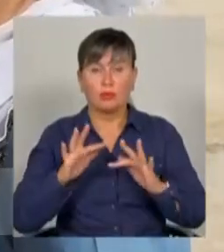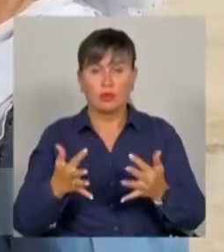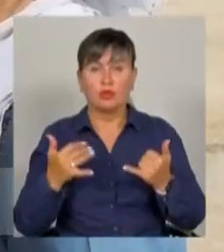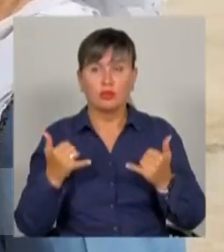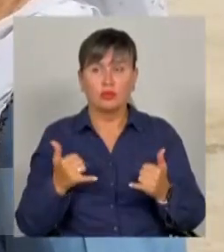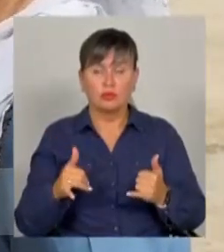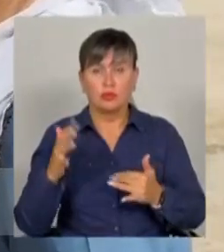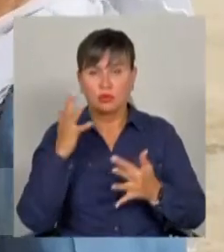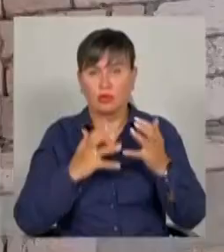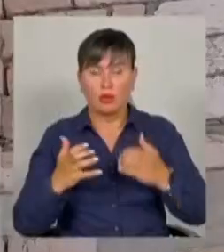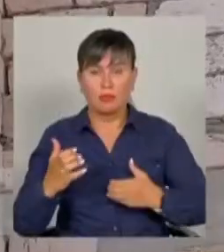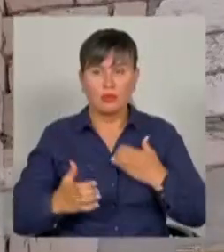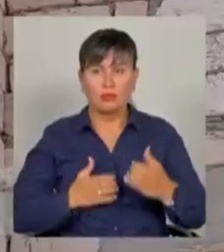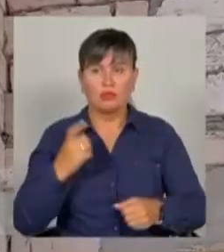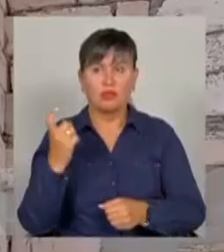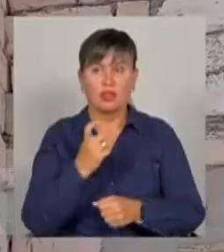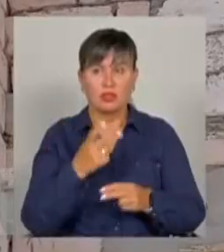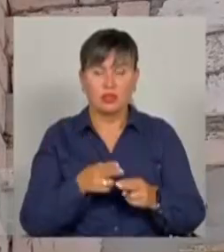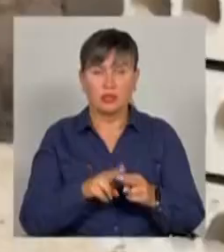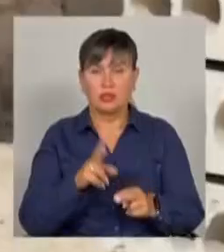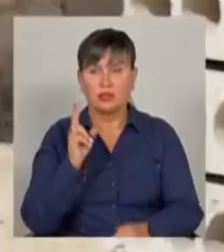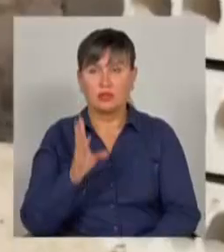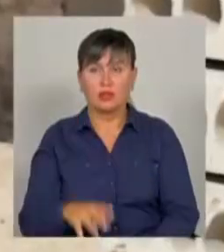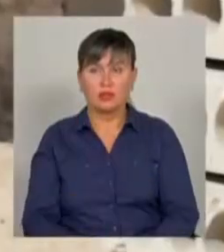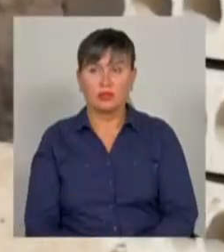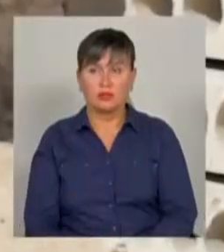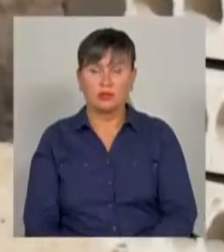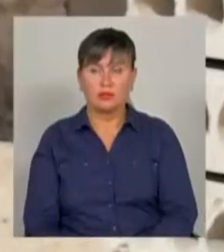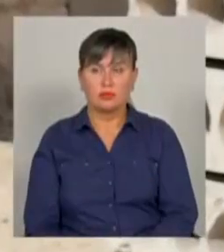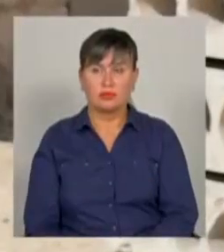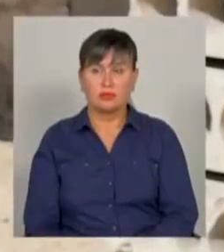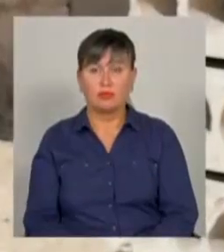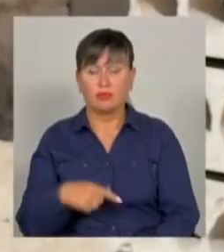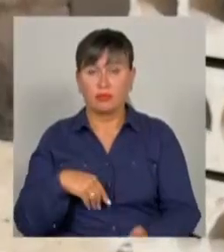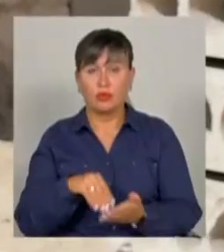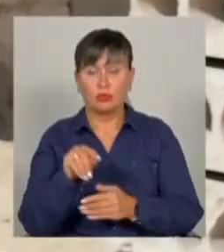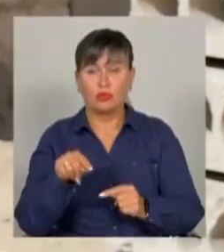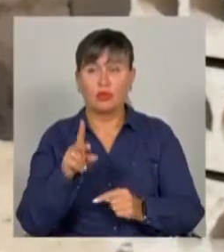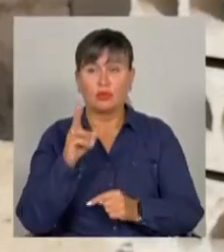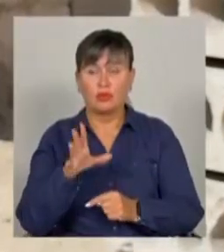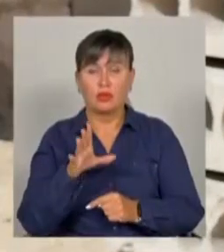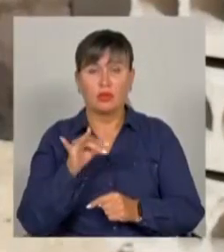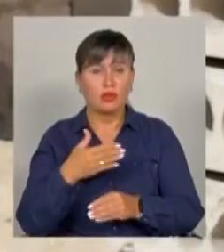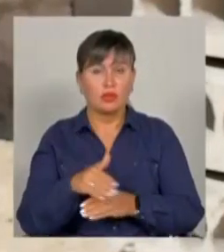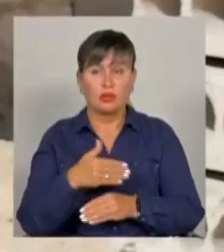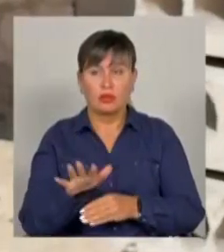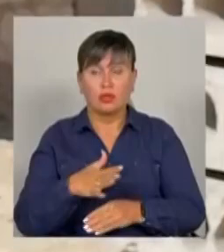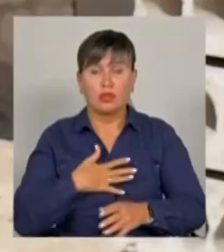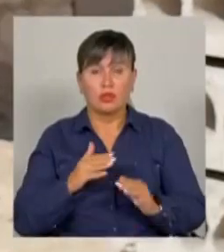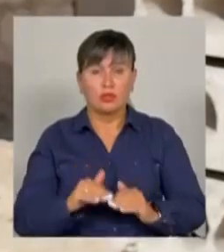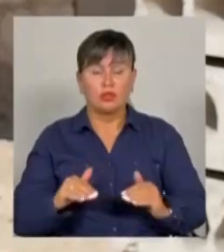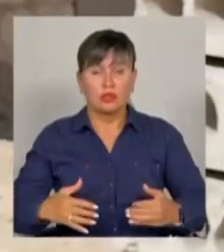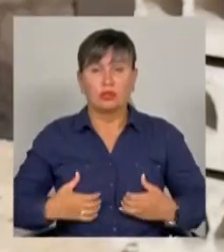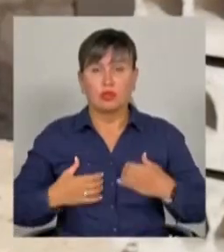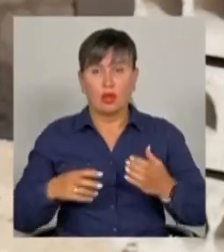теперь всерьез обеспокоены владельцы этих квартир. Мы купили здесь квартиру и не в рассрочку. Наши дети